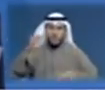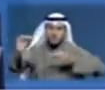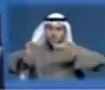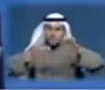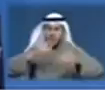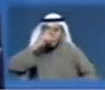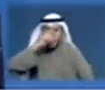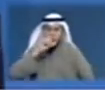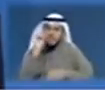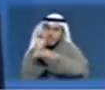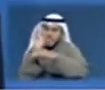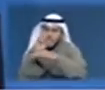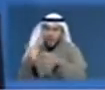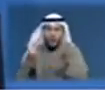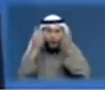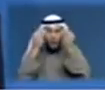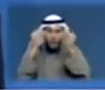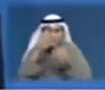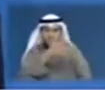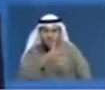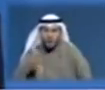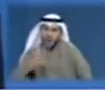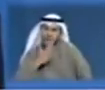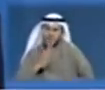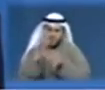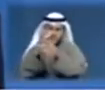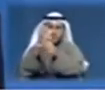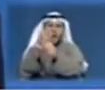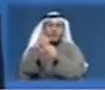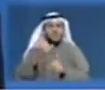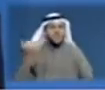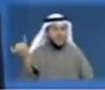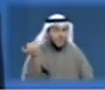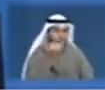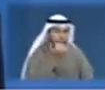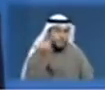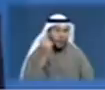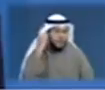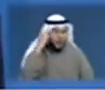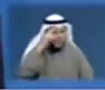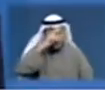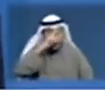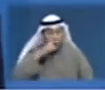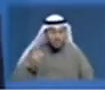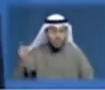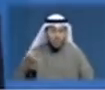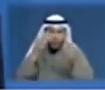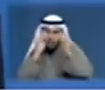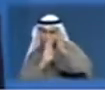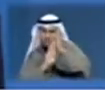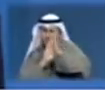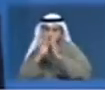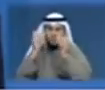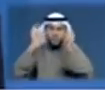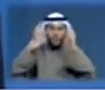فرص التعليم وتحفظ الأطفال من ضياع حقهم وترتقي بمستوى تعليمهم